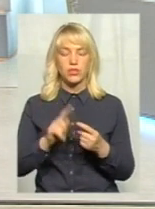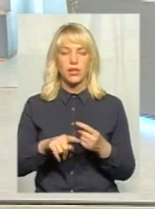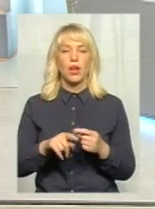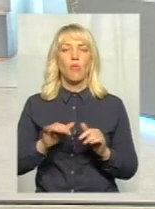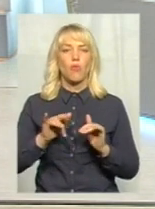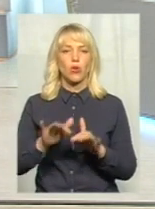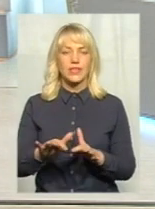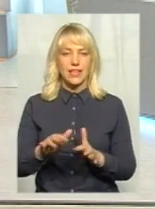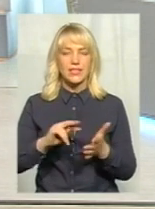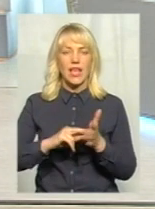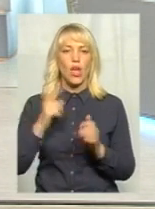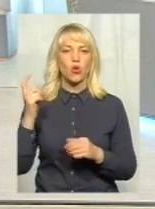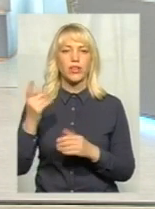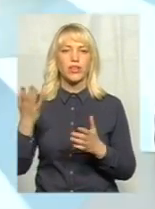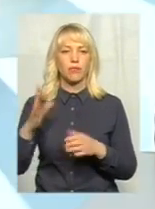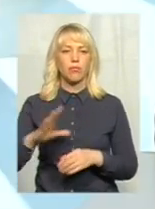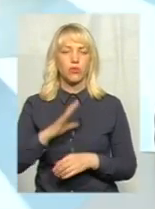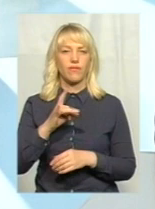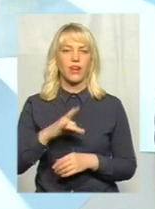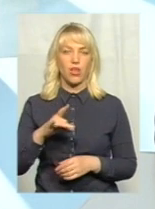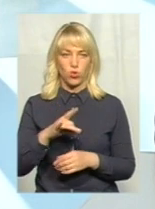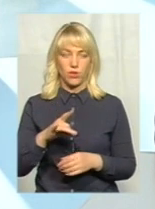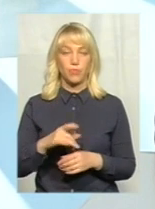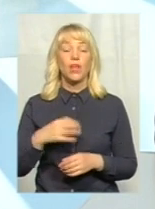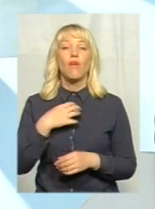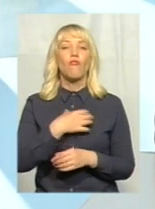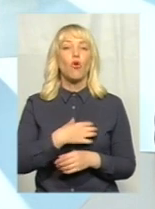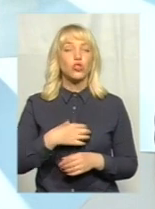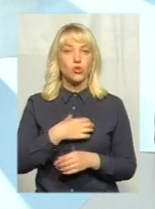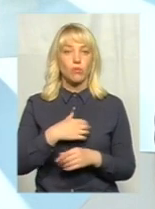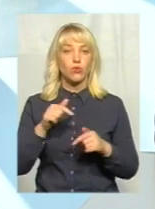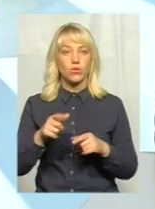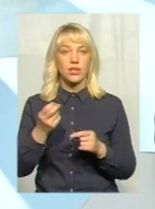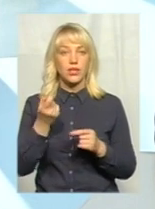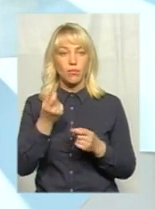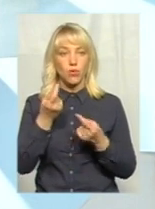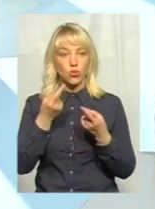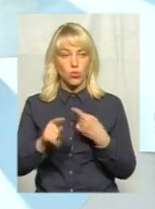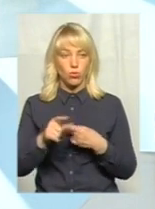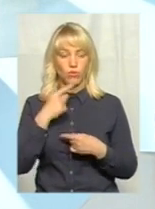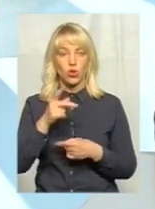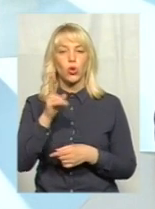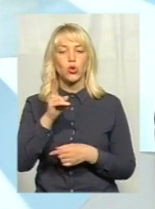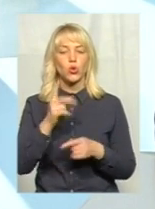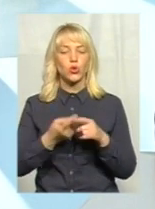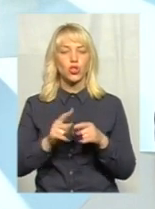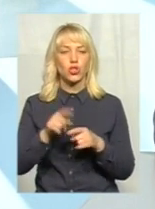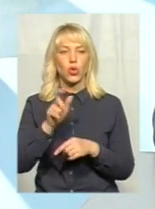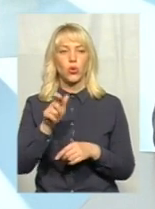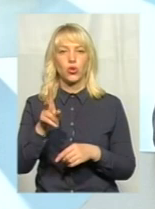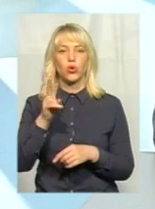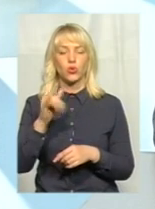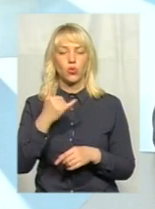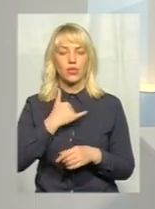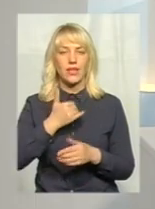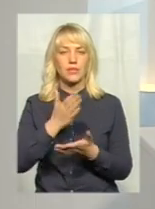які відбулися в районі. Тобто люди вже прийшли. В основному тут треба чуть по-другому говорити. Хто ті люди, які в нас сьогодні